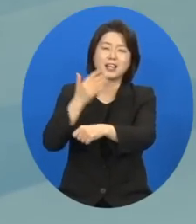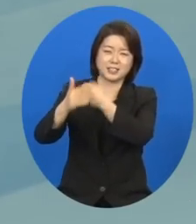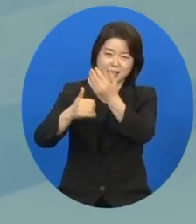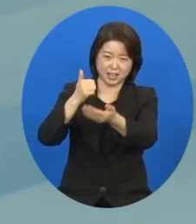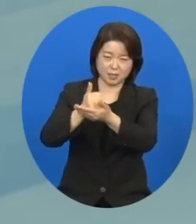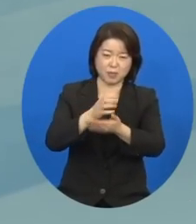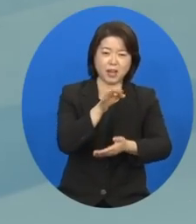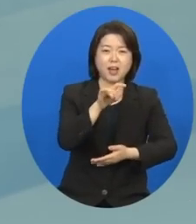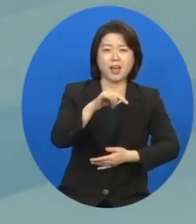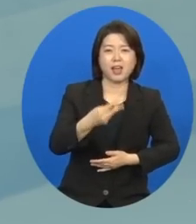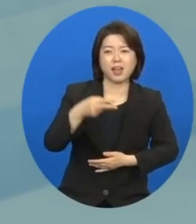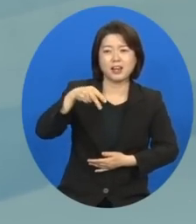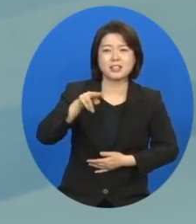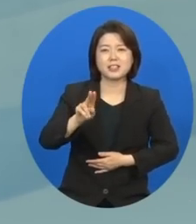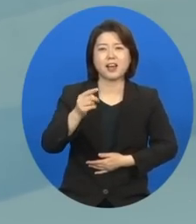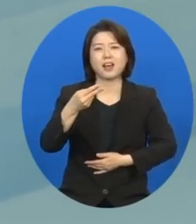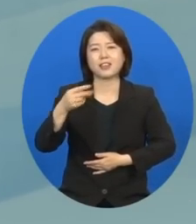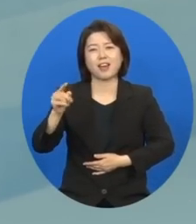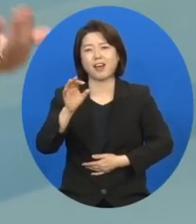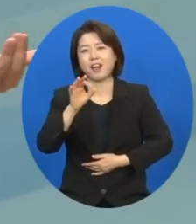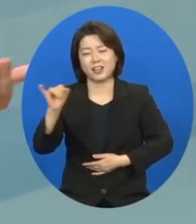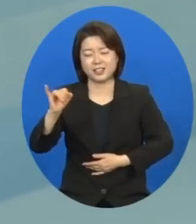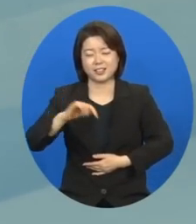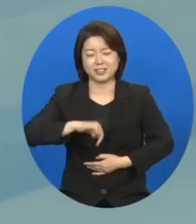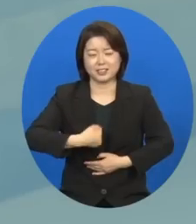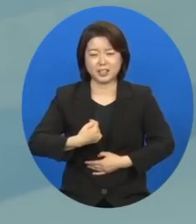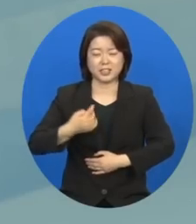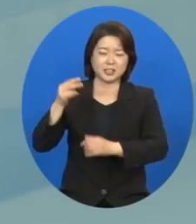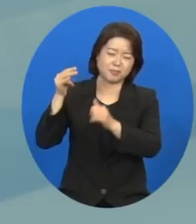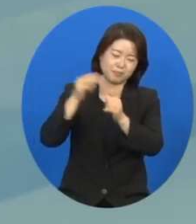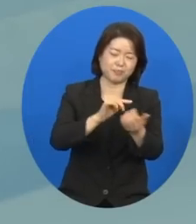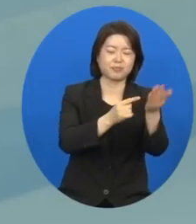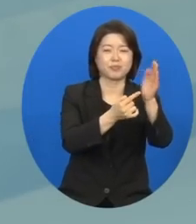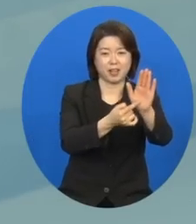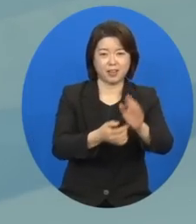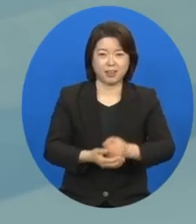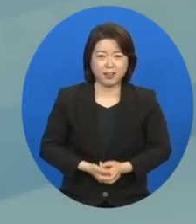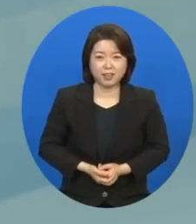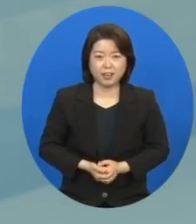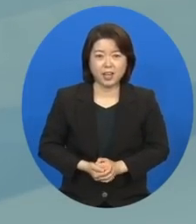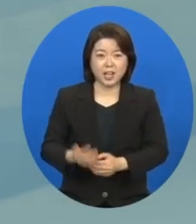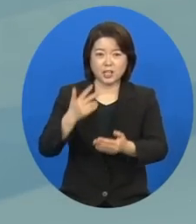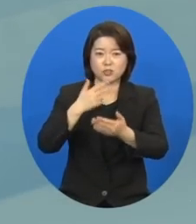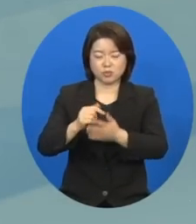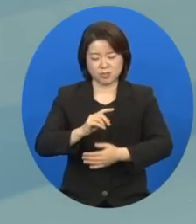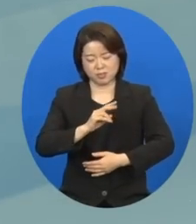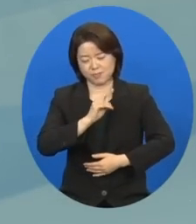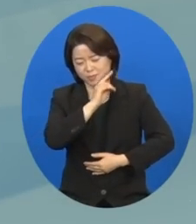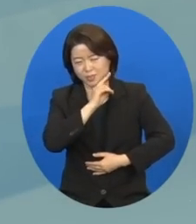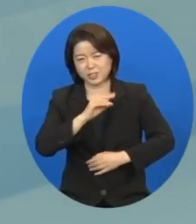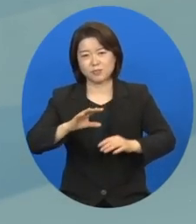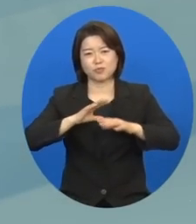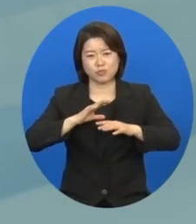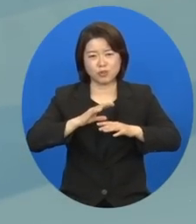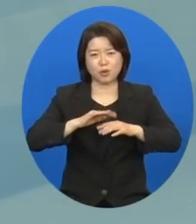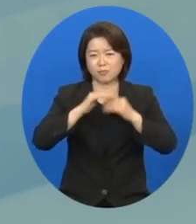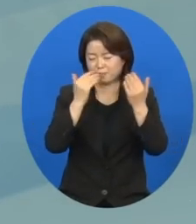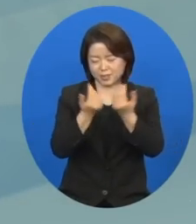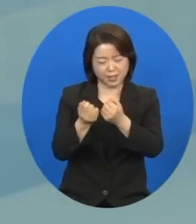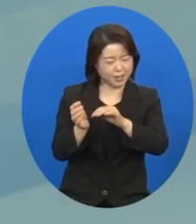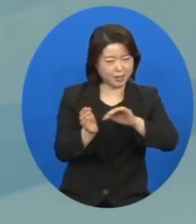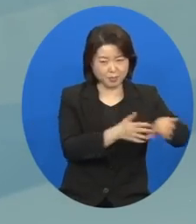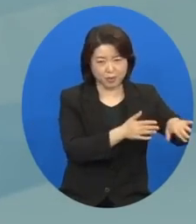엘 샤다이라고 자신을 계시하셨습니다. 주님 의심과 두려움을 이 시간